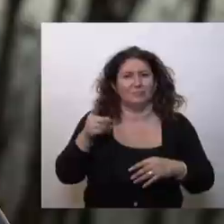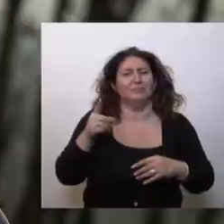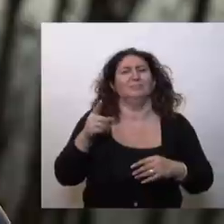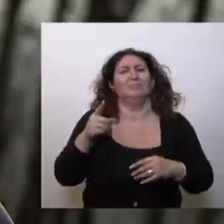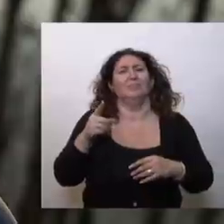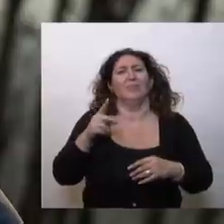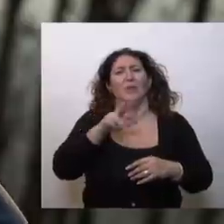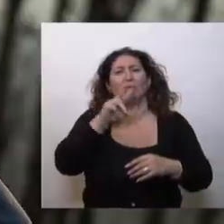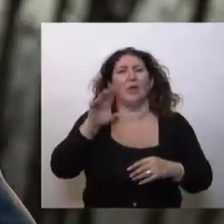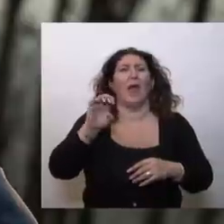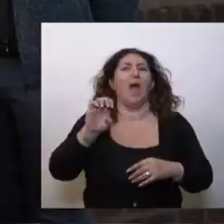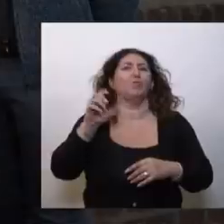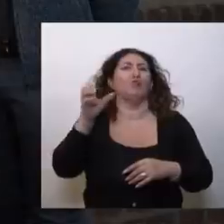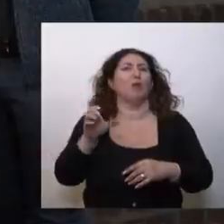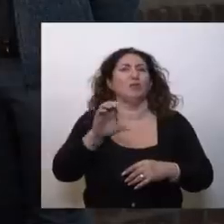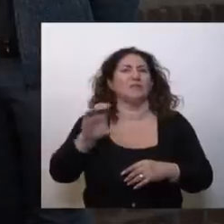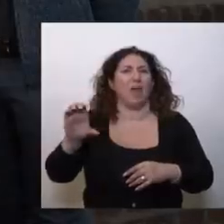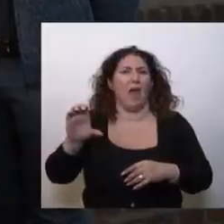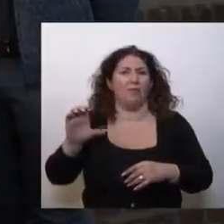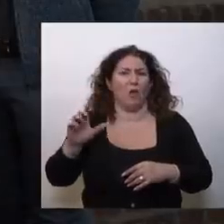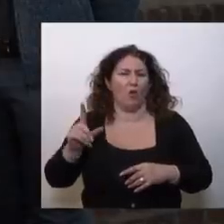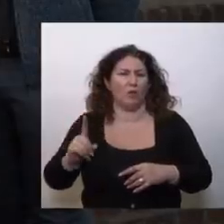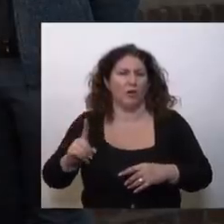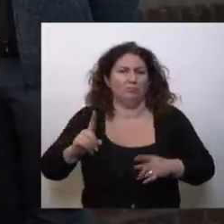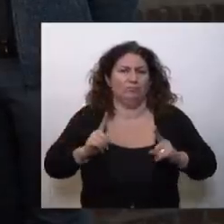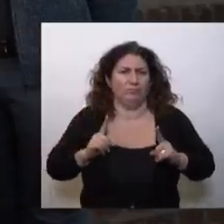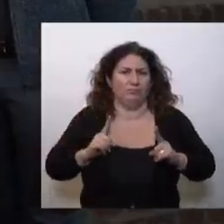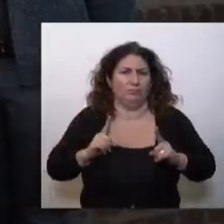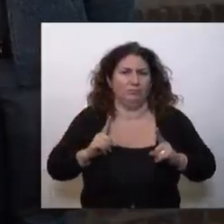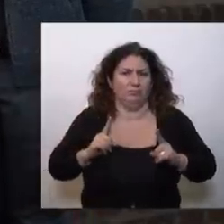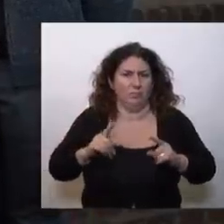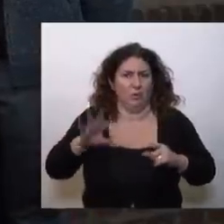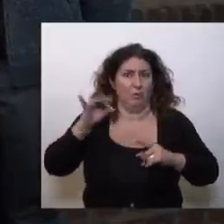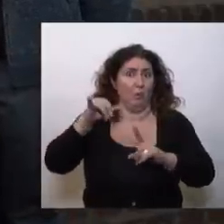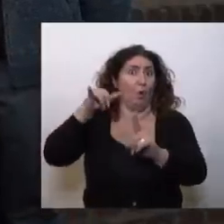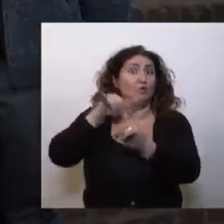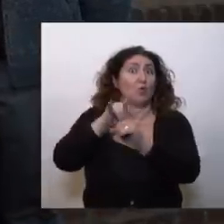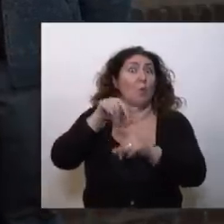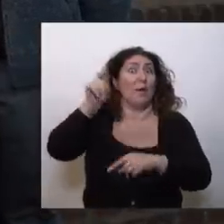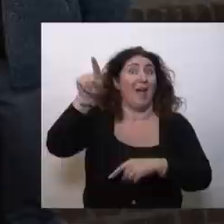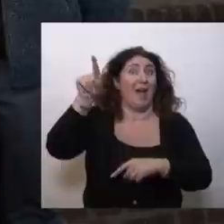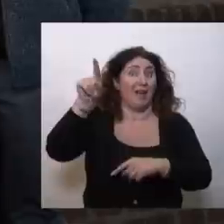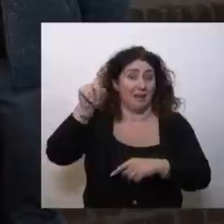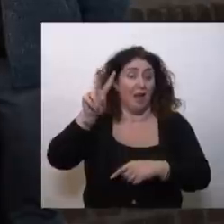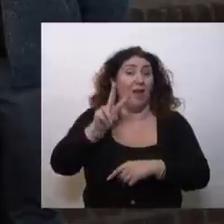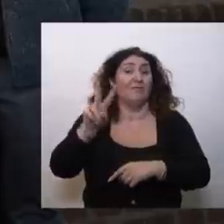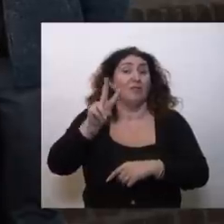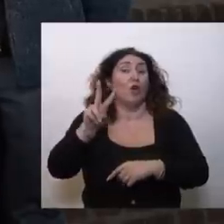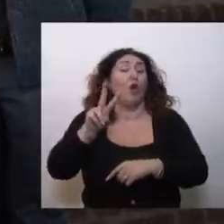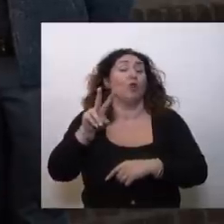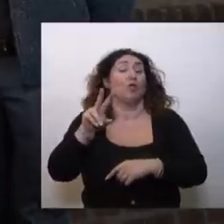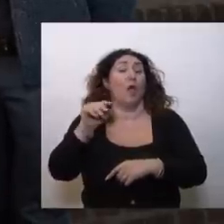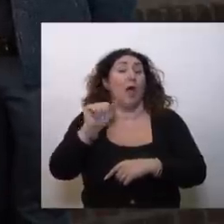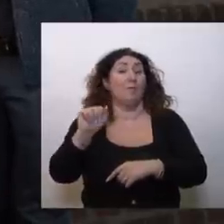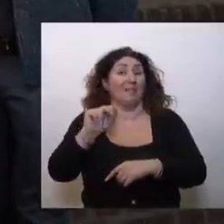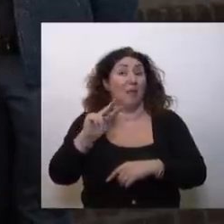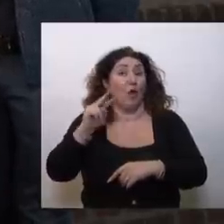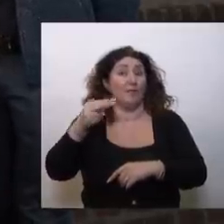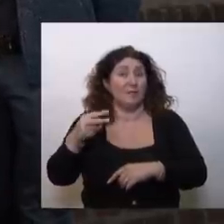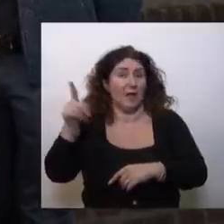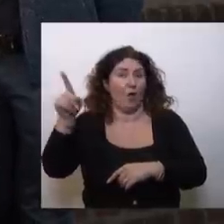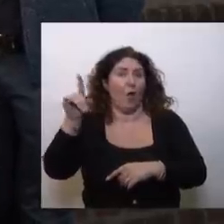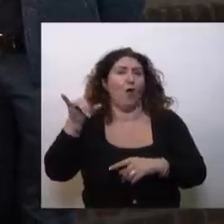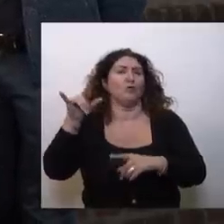comandate da Eugenio di Savoia, che proprio da Superga, con Vittorio Amedeo II, studia